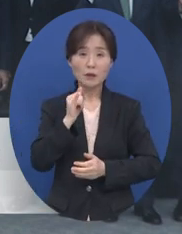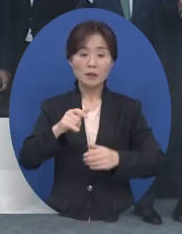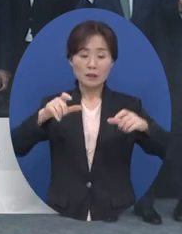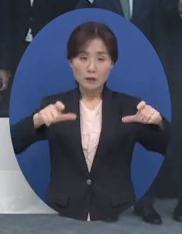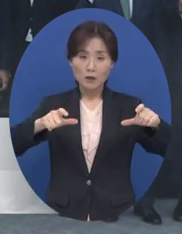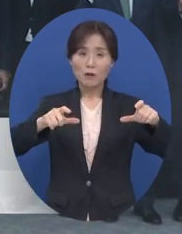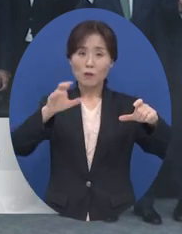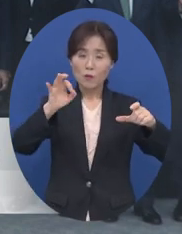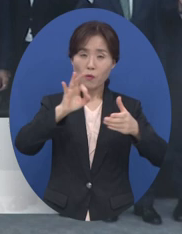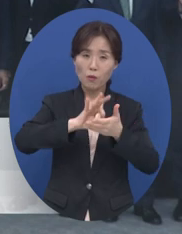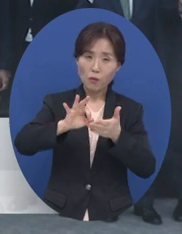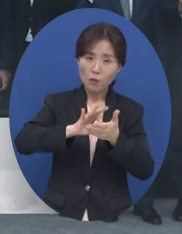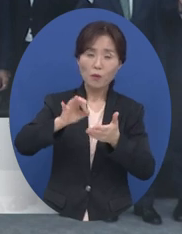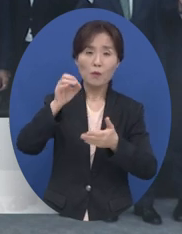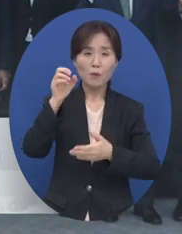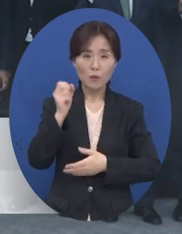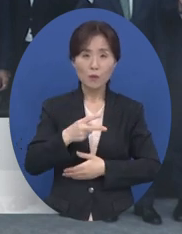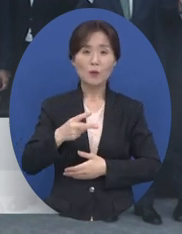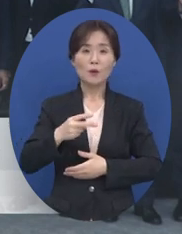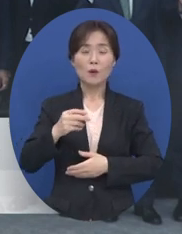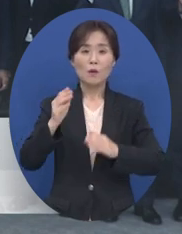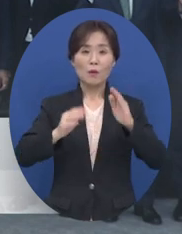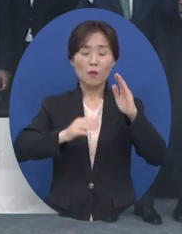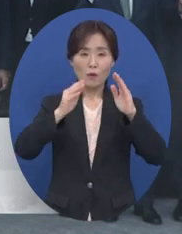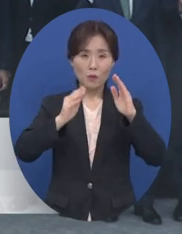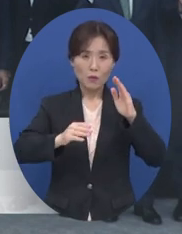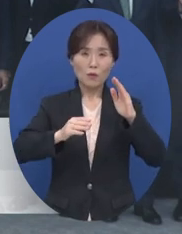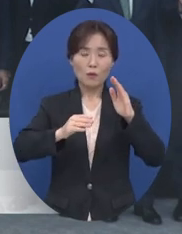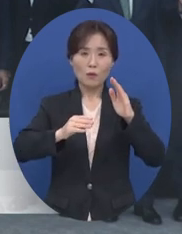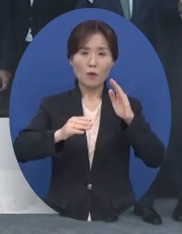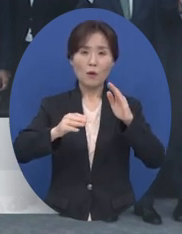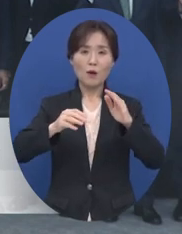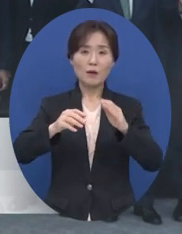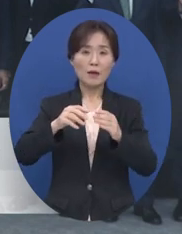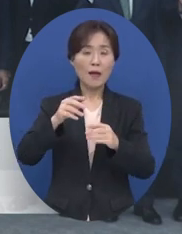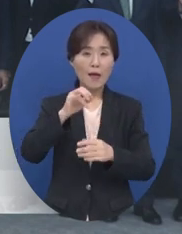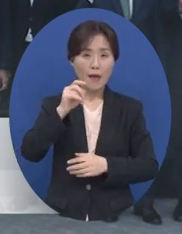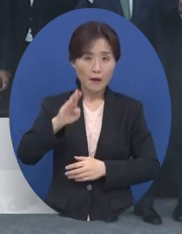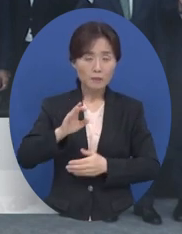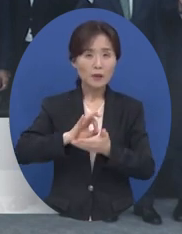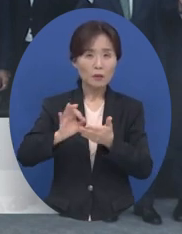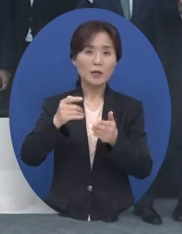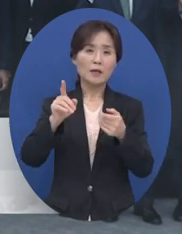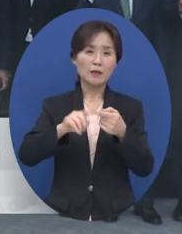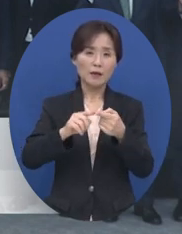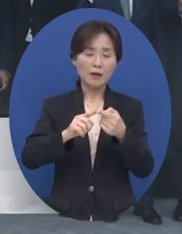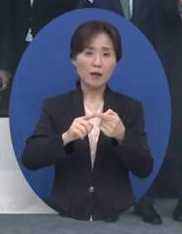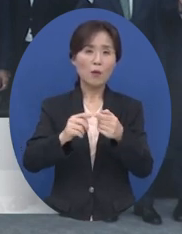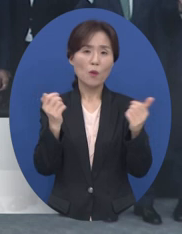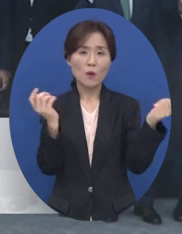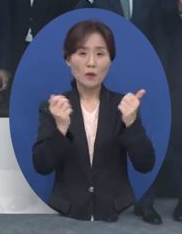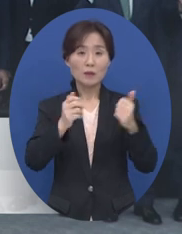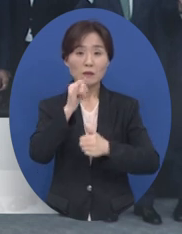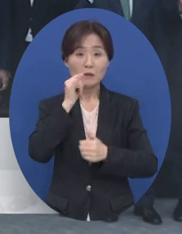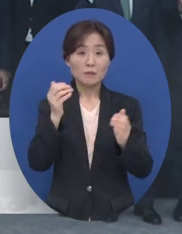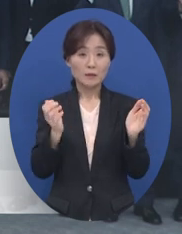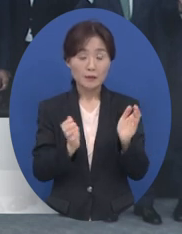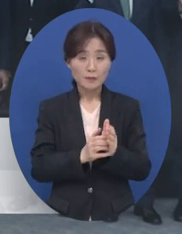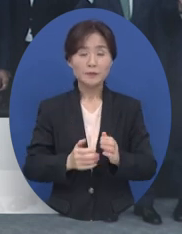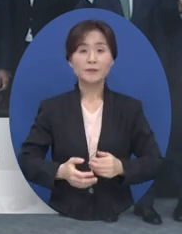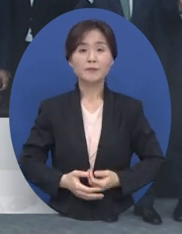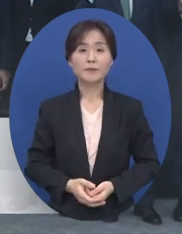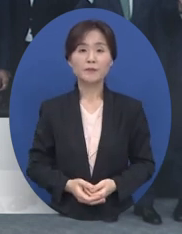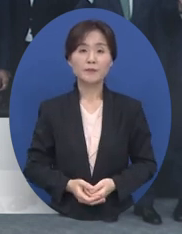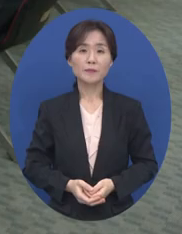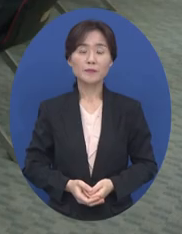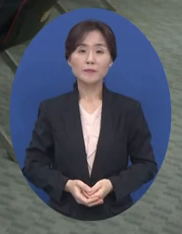지역화폐와 경기도 공공배달 플랫폼 사업 등에 관해 도와 시군이 힘을 모으기 위한 논의가 이뤄졌습니다. 구영세 기자가 취재했습니다.